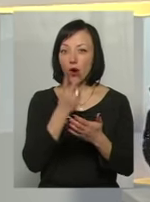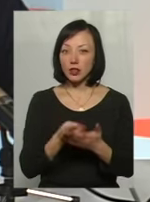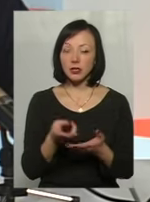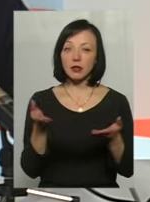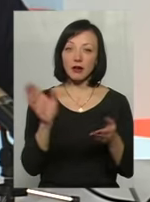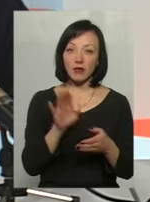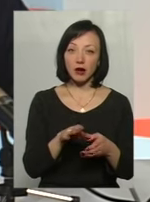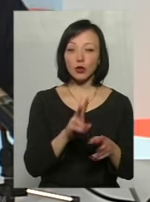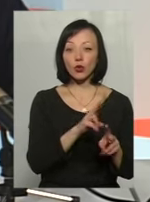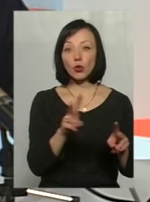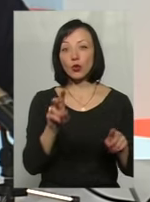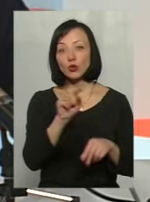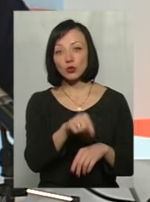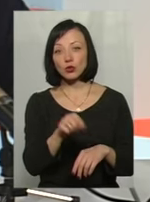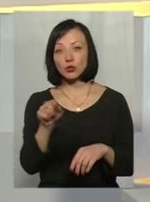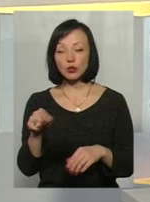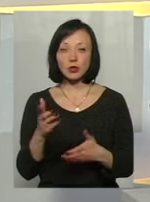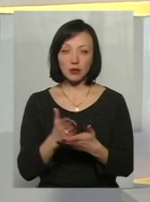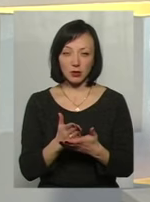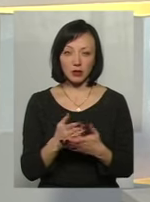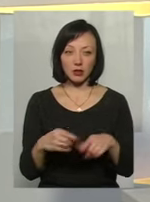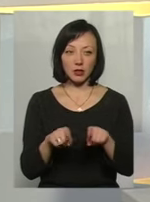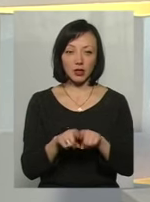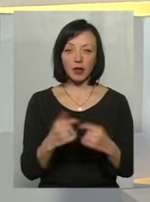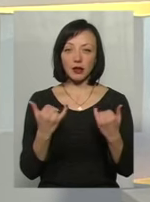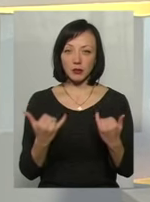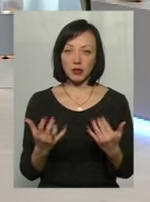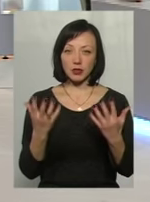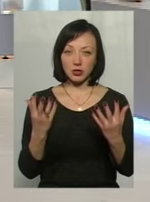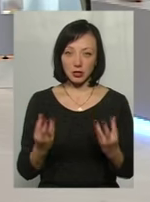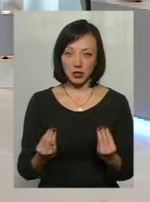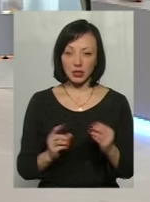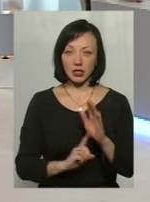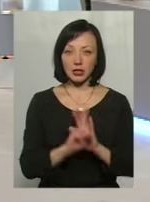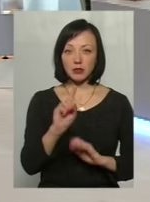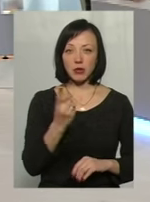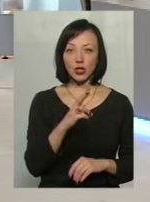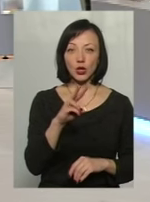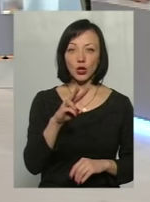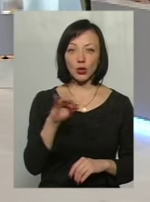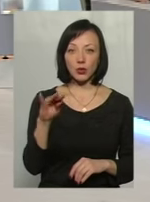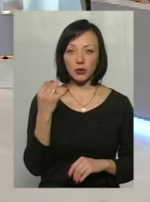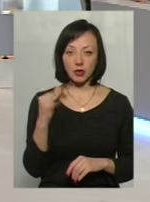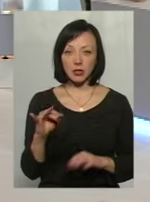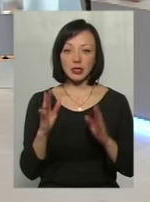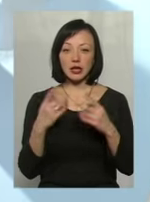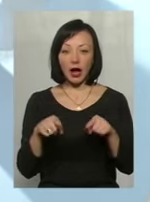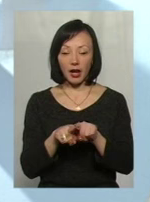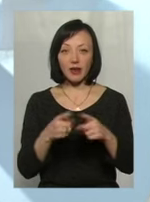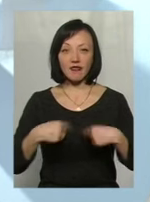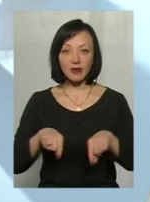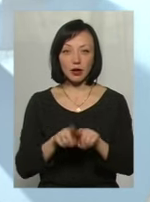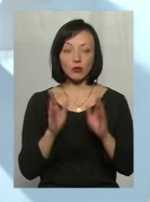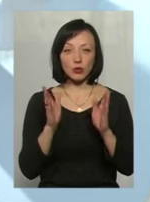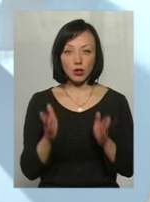покажіть, давайте пройдемося, хто у вас тут, є хтось такий? На теперішній момент, верніше, з 1 лютого такий відділ вже буде. Ну,